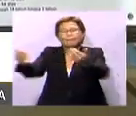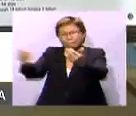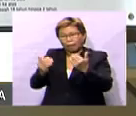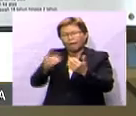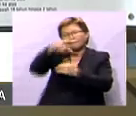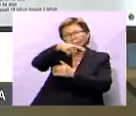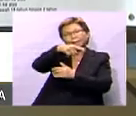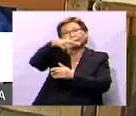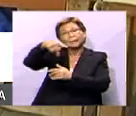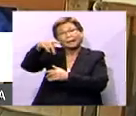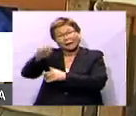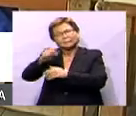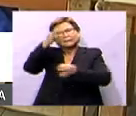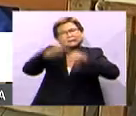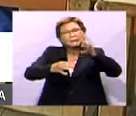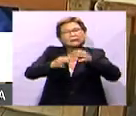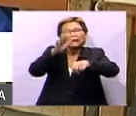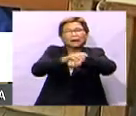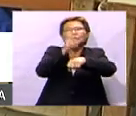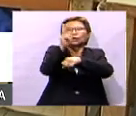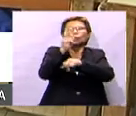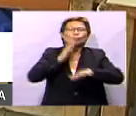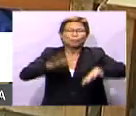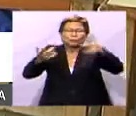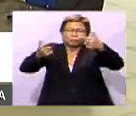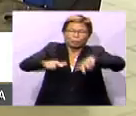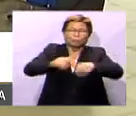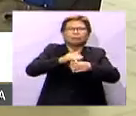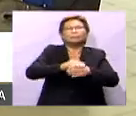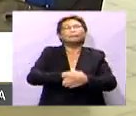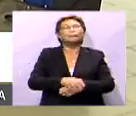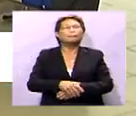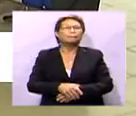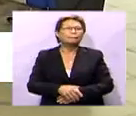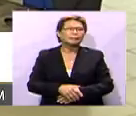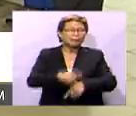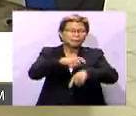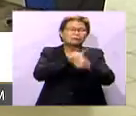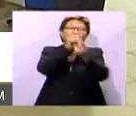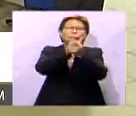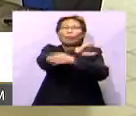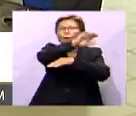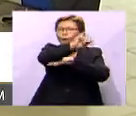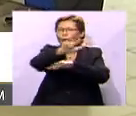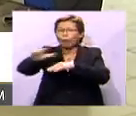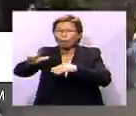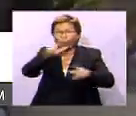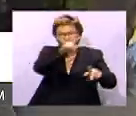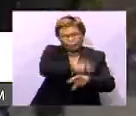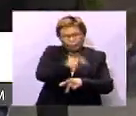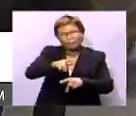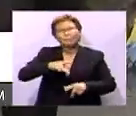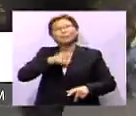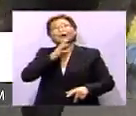ke PPS berkenaan sekiranya gelombang kedua banjir berlaku selepas ini. Ketika ditemui, rata-rata penduduk melahirkan